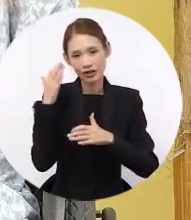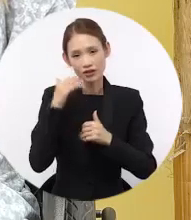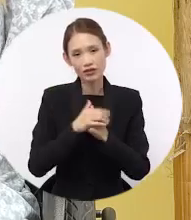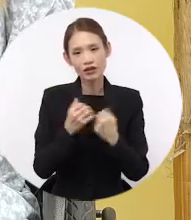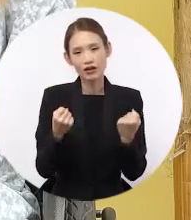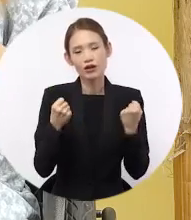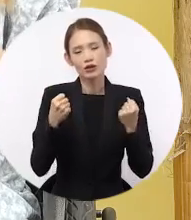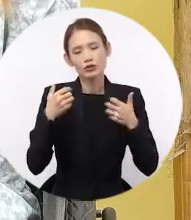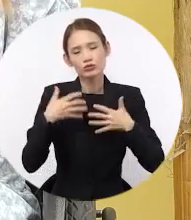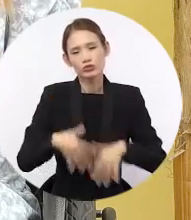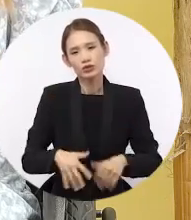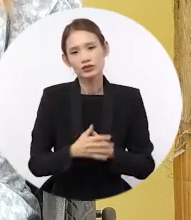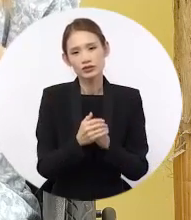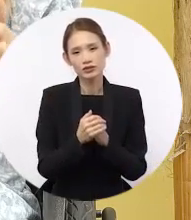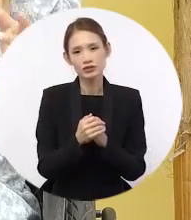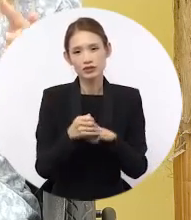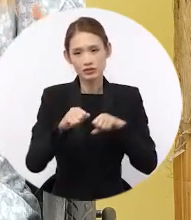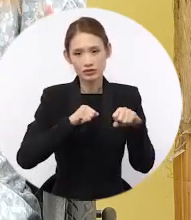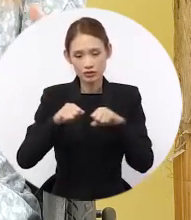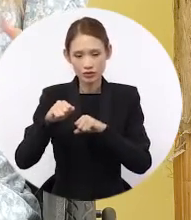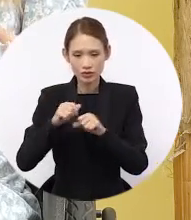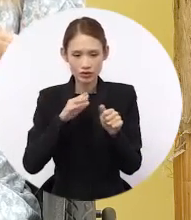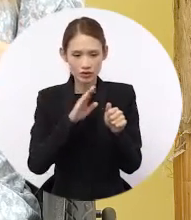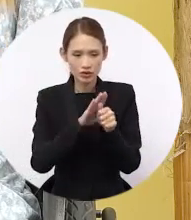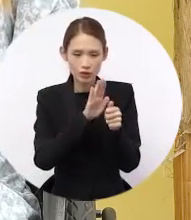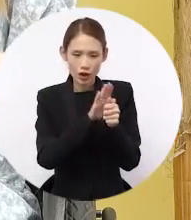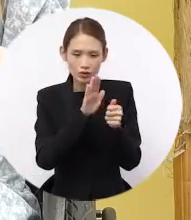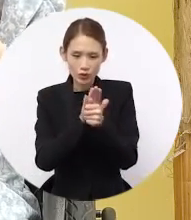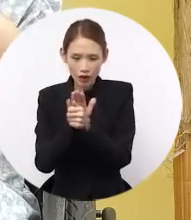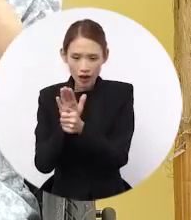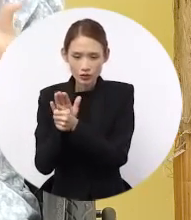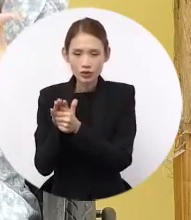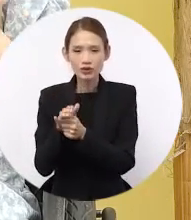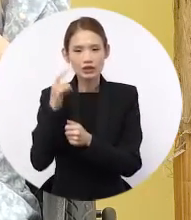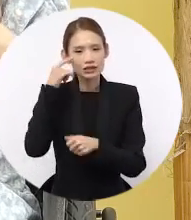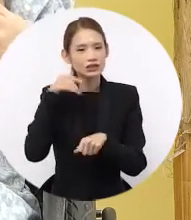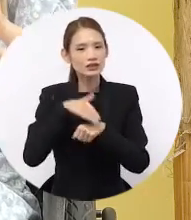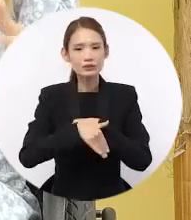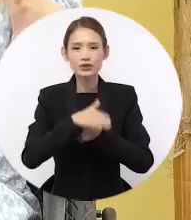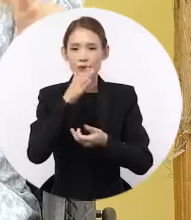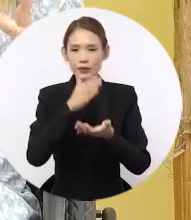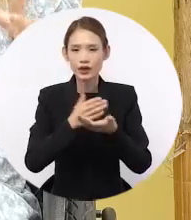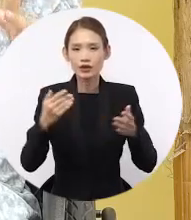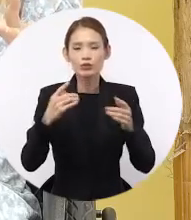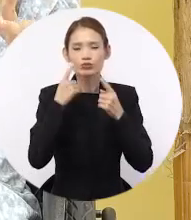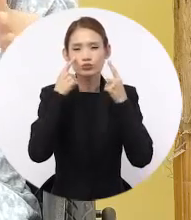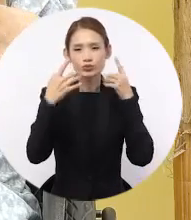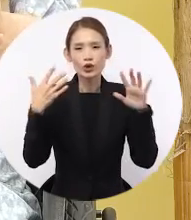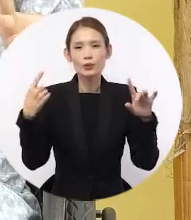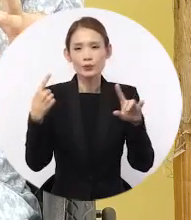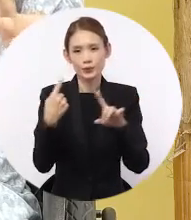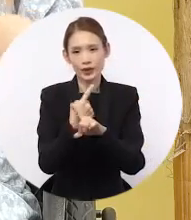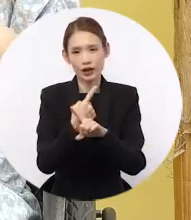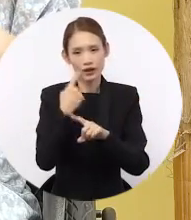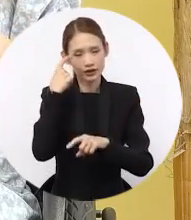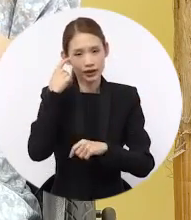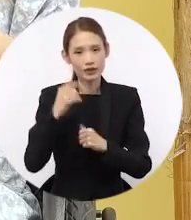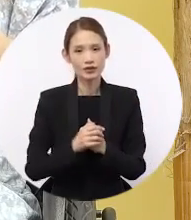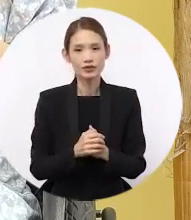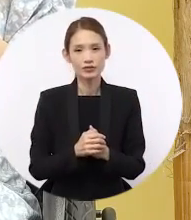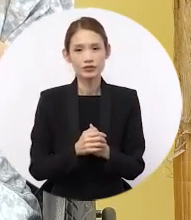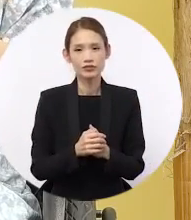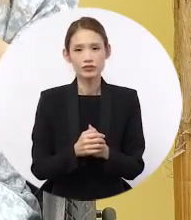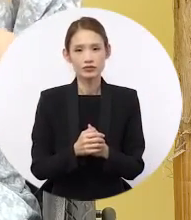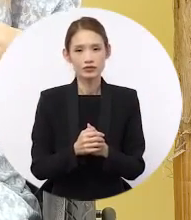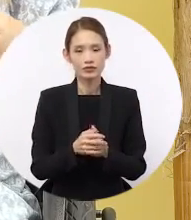장애 학생들은 무기력하고 수동적인 이미지가 자꾸 씌워지는 것 같은데 이건 분명히 우리가 고쳐나가야 할 편견이라고